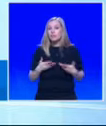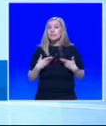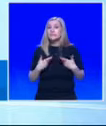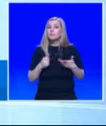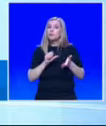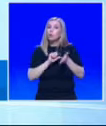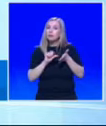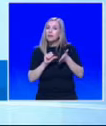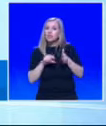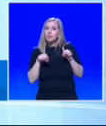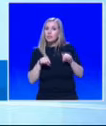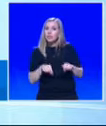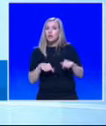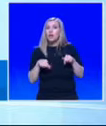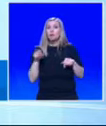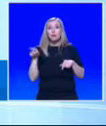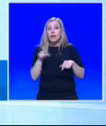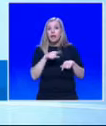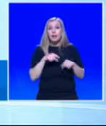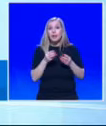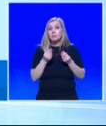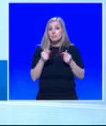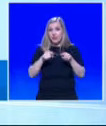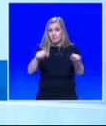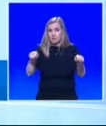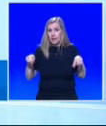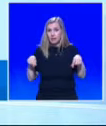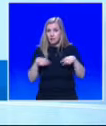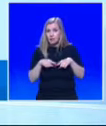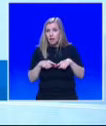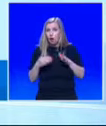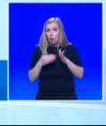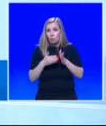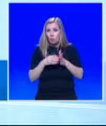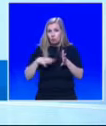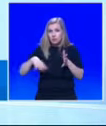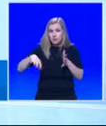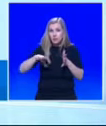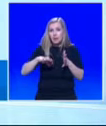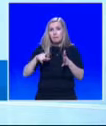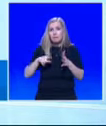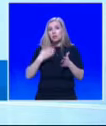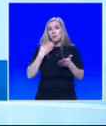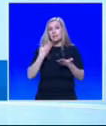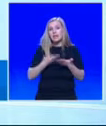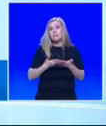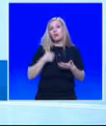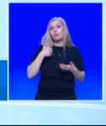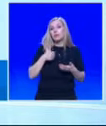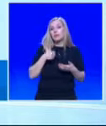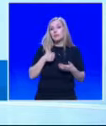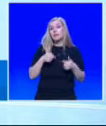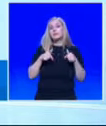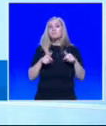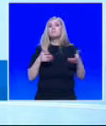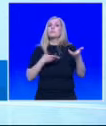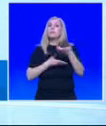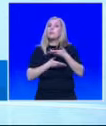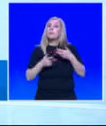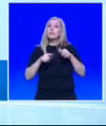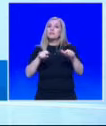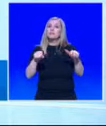да отбележа, че днес, когато те отсъстваха от зала и опозицията беше представена от БСП, дебата в